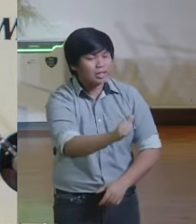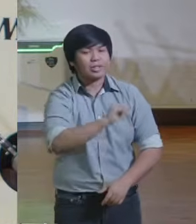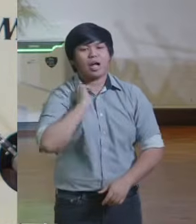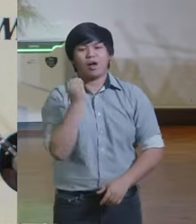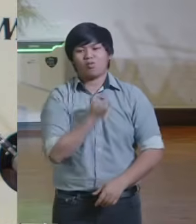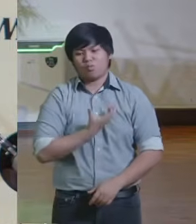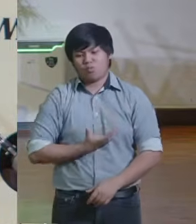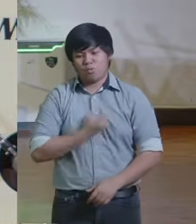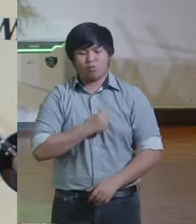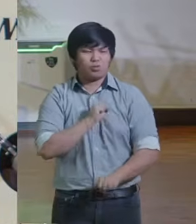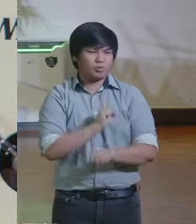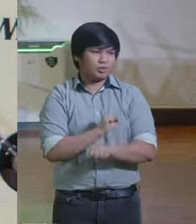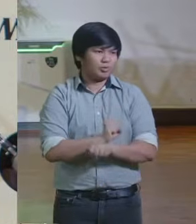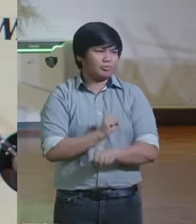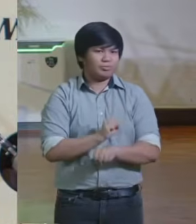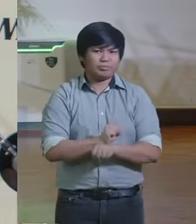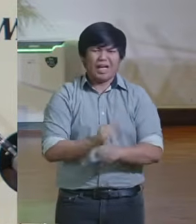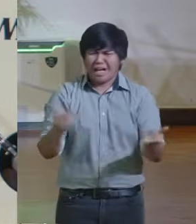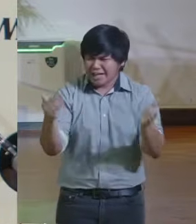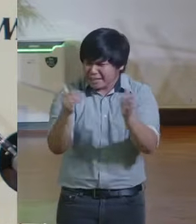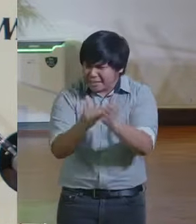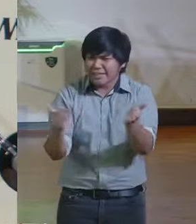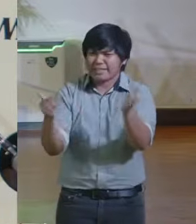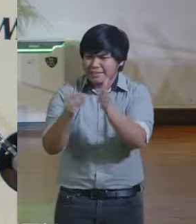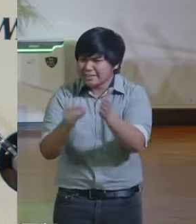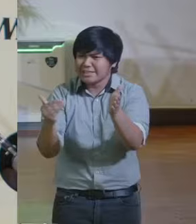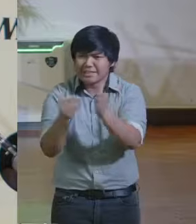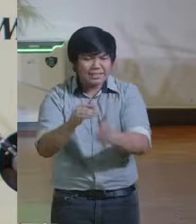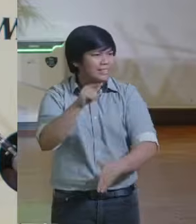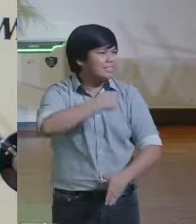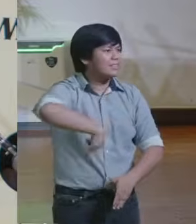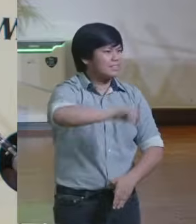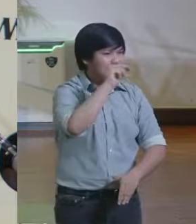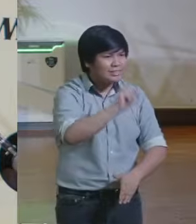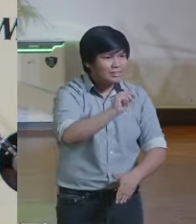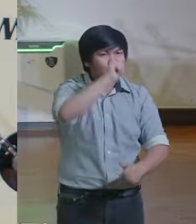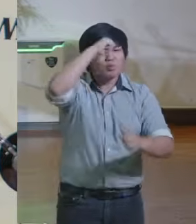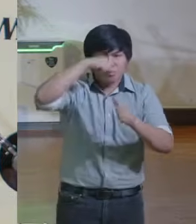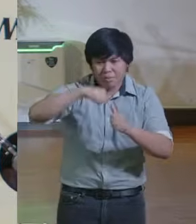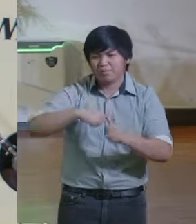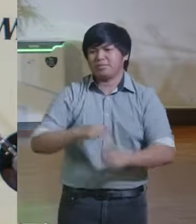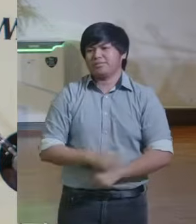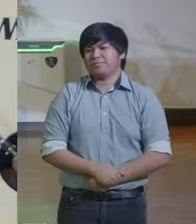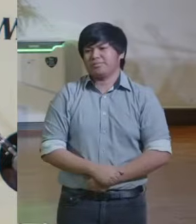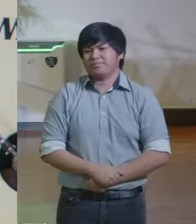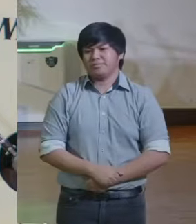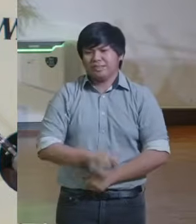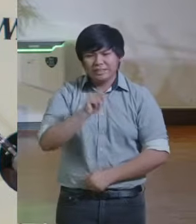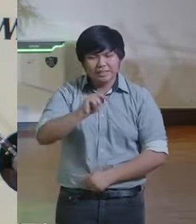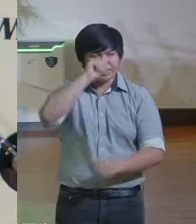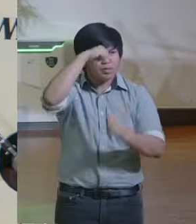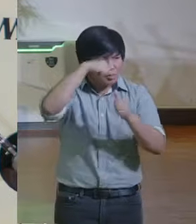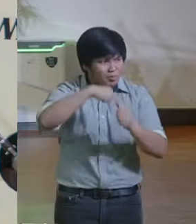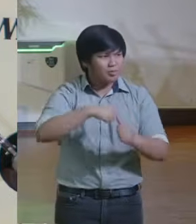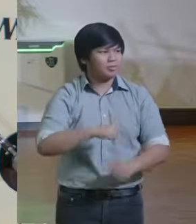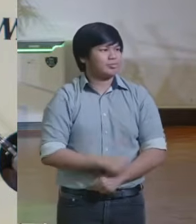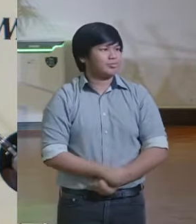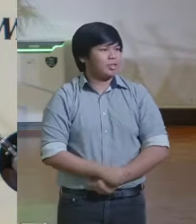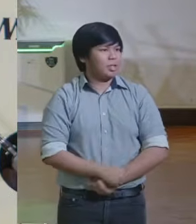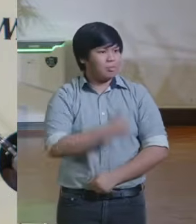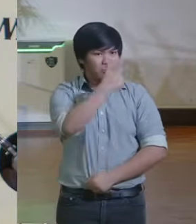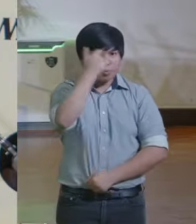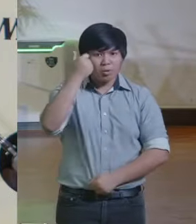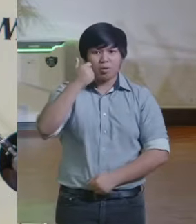gawa. Kailangan paulit-ulit nating paalalahanan ang ating sarili ng katotohanan na iyon.